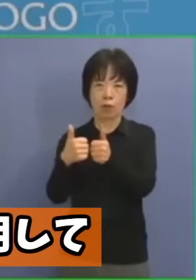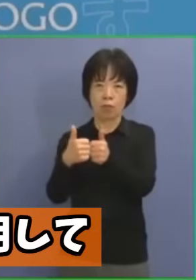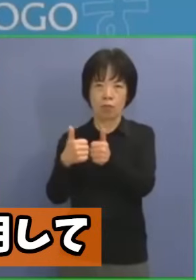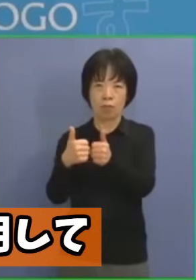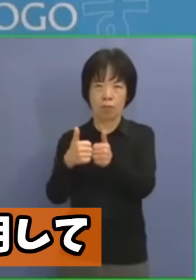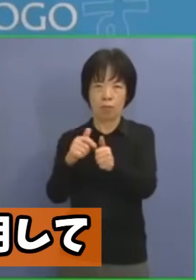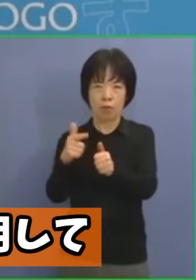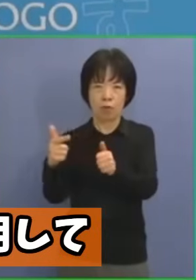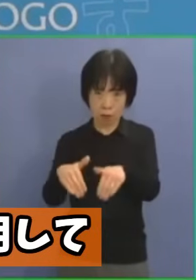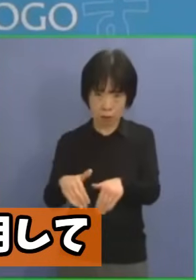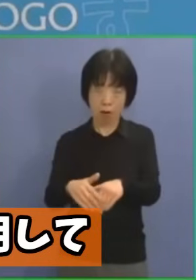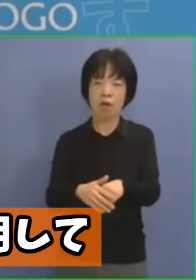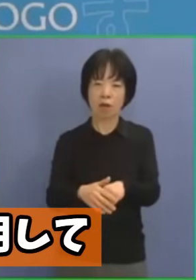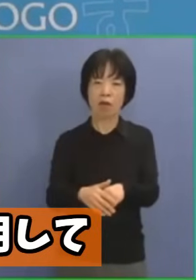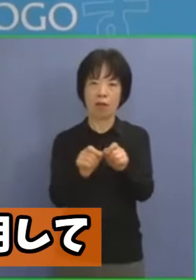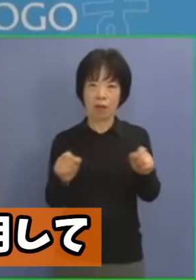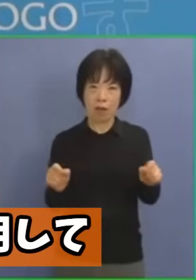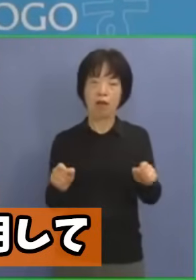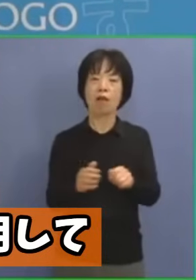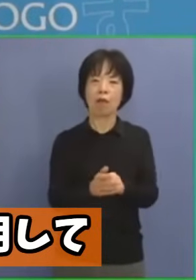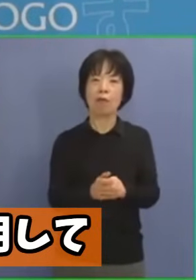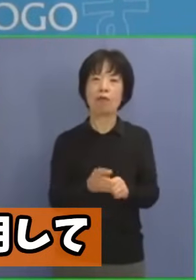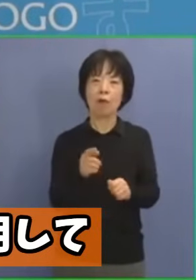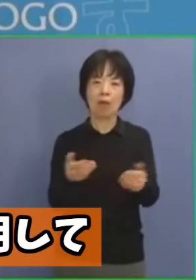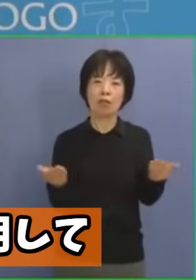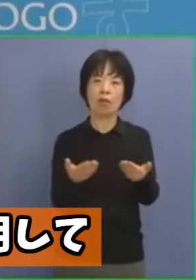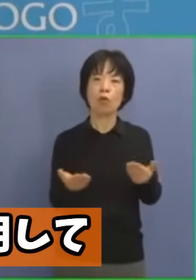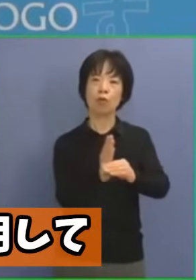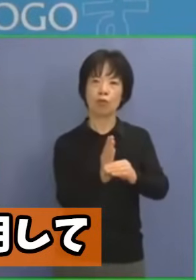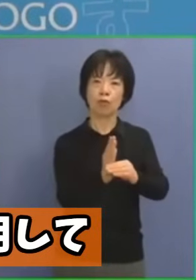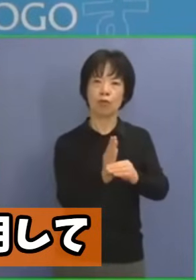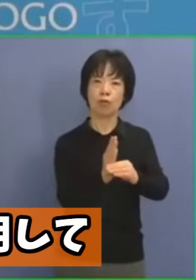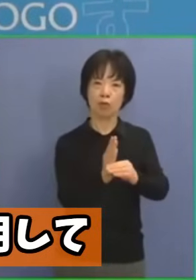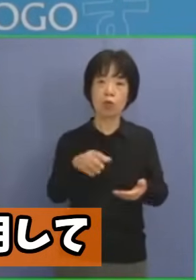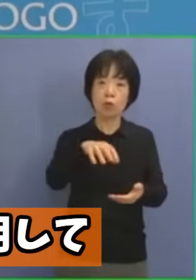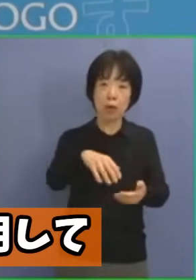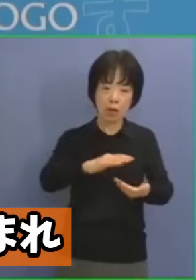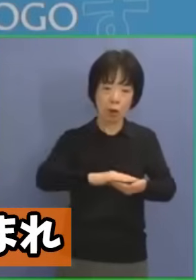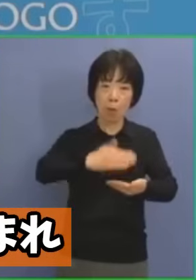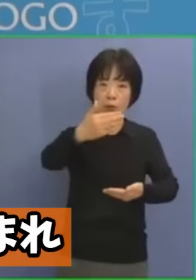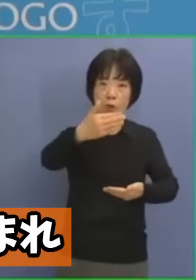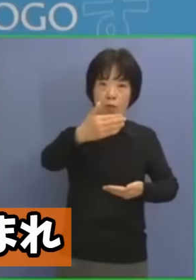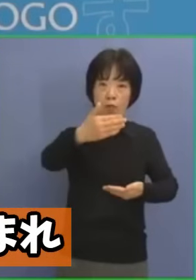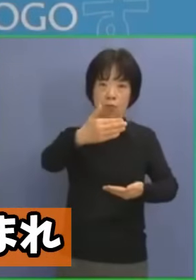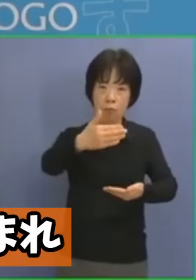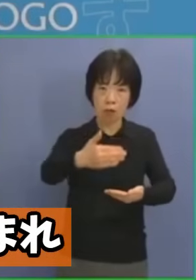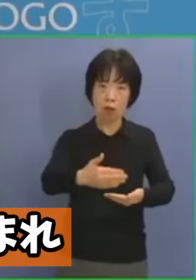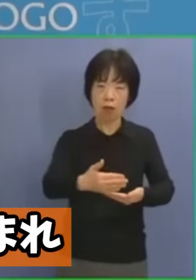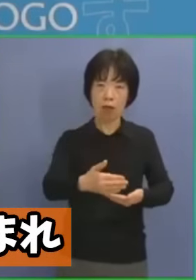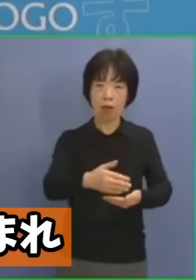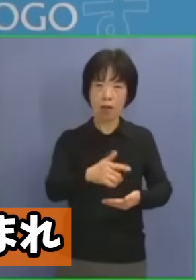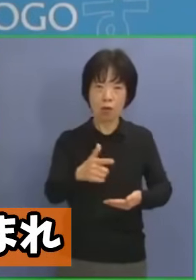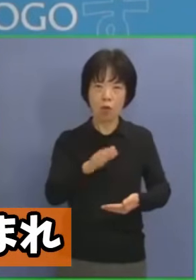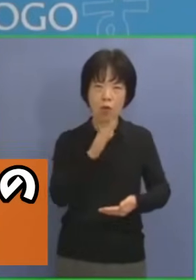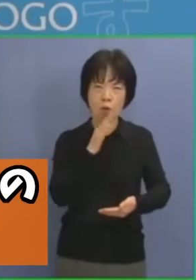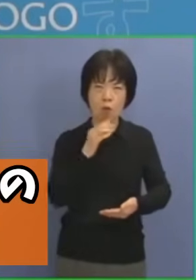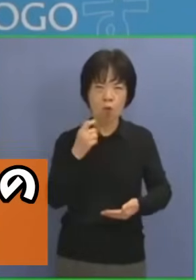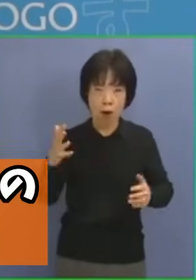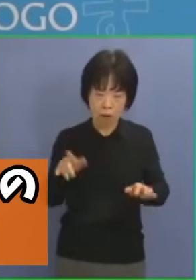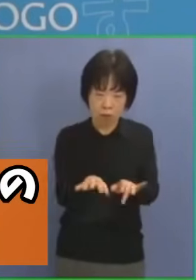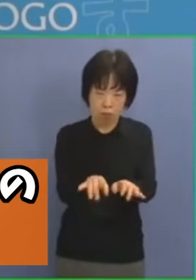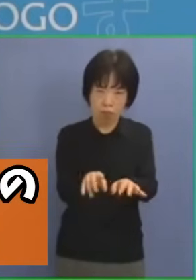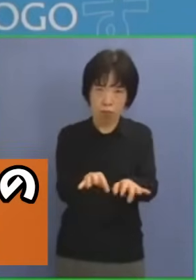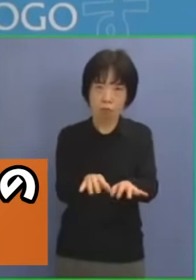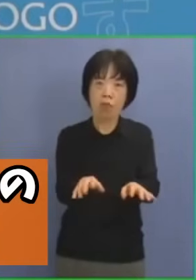り職務中に職場の PC を使用して、事実無根の内容がたくさん含まれ、か